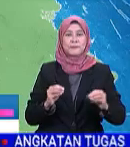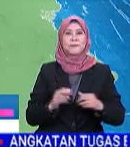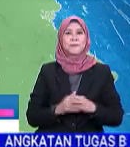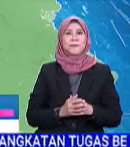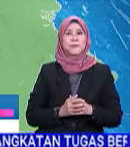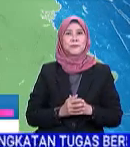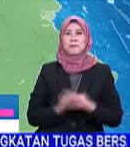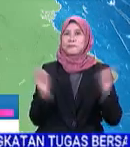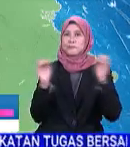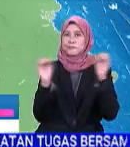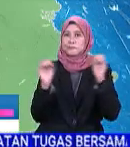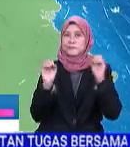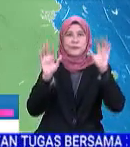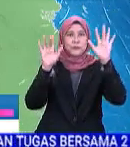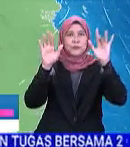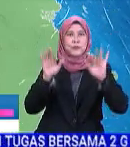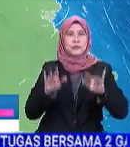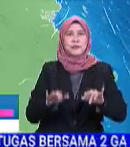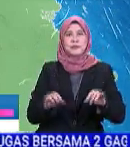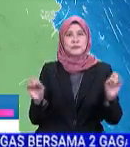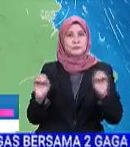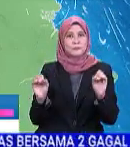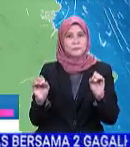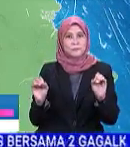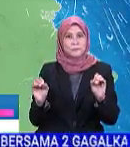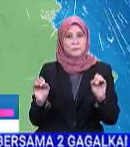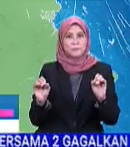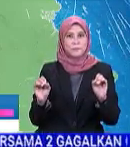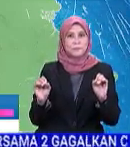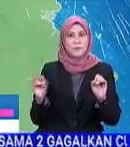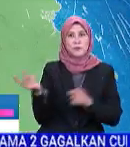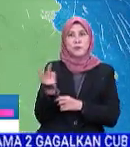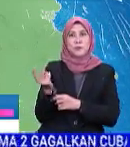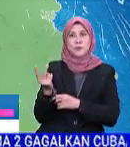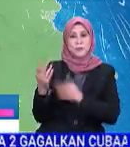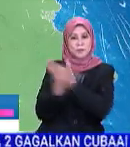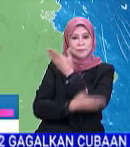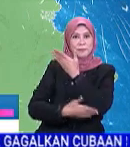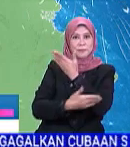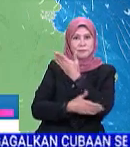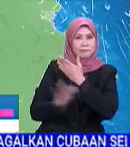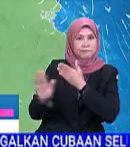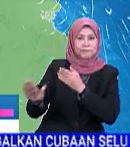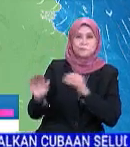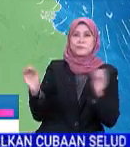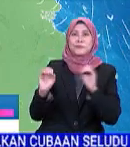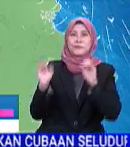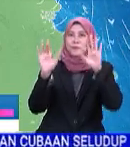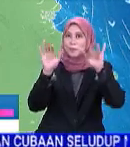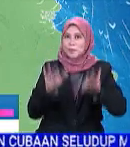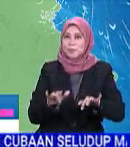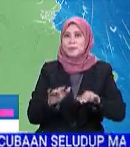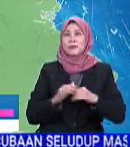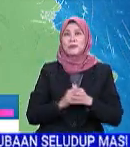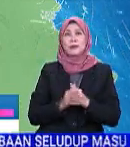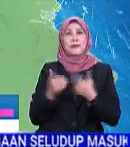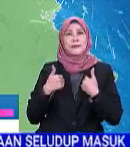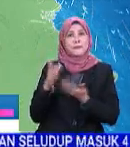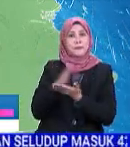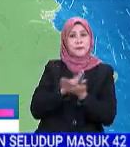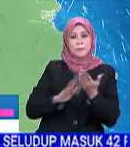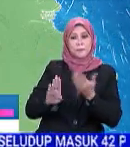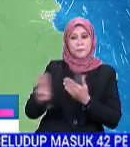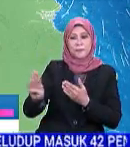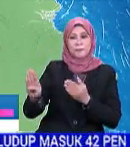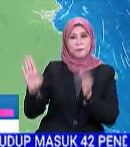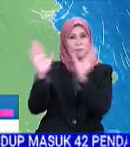buat masa ini tiada hujan dicerap di kebanyakan bahagian kedua-dua buah negeri terbabit, kecuali melibatkan bahagian barat